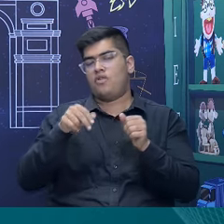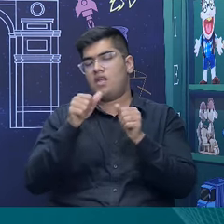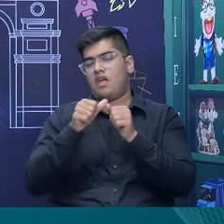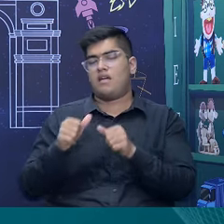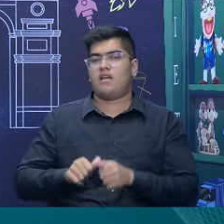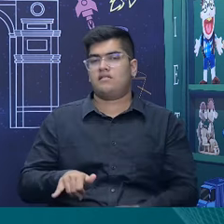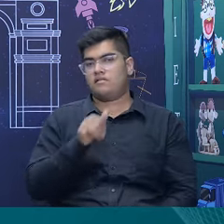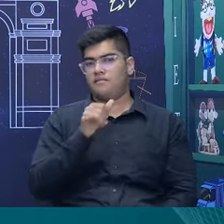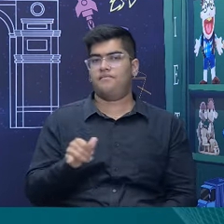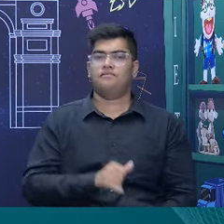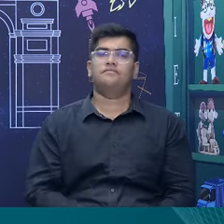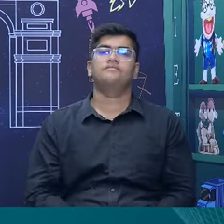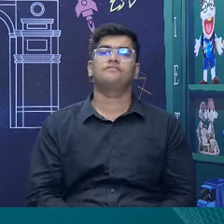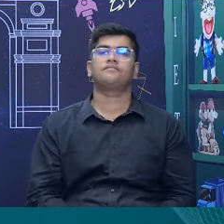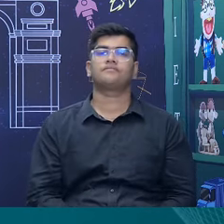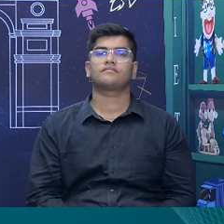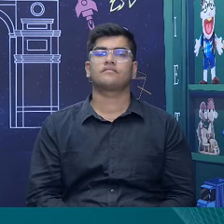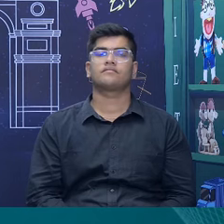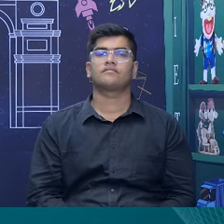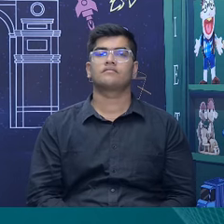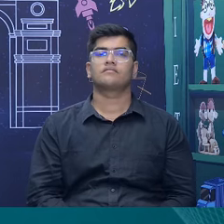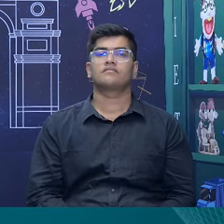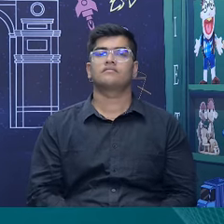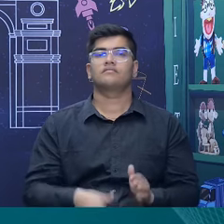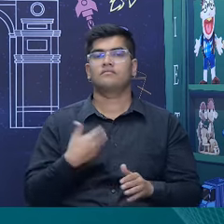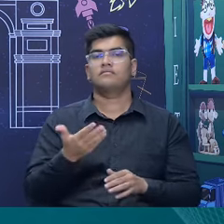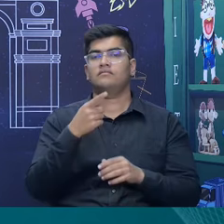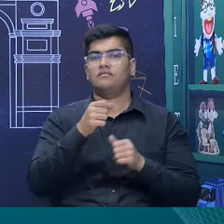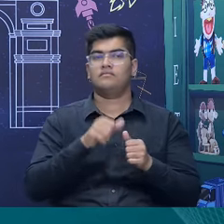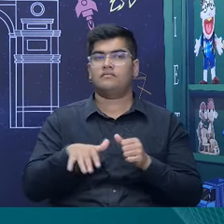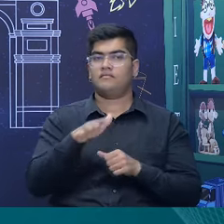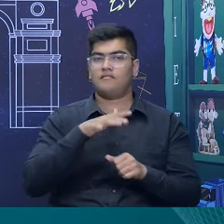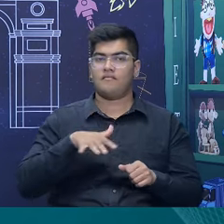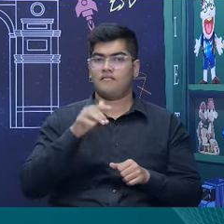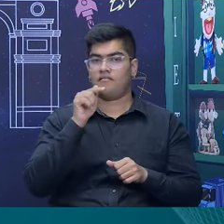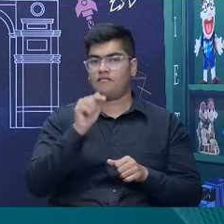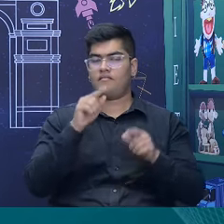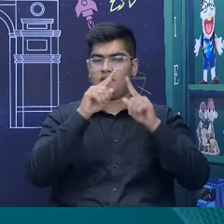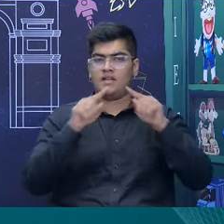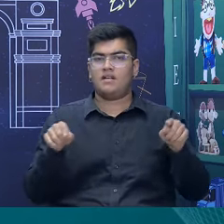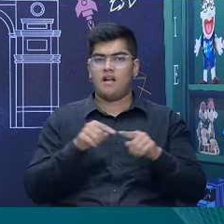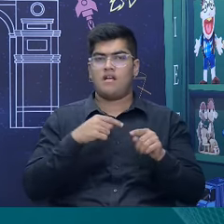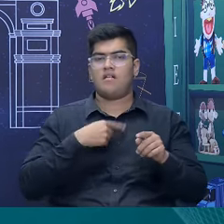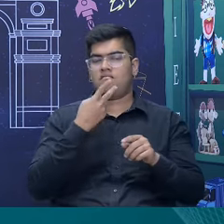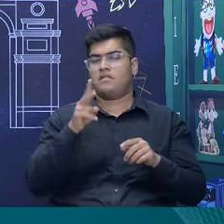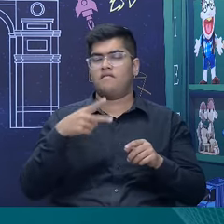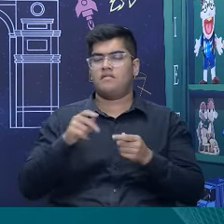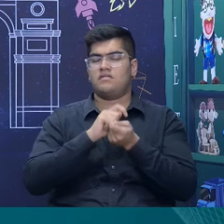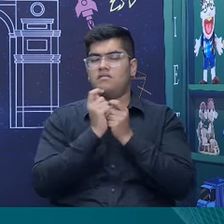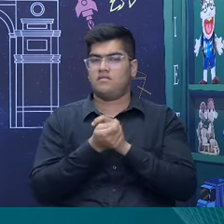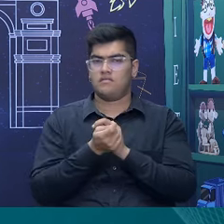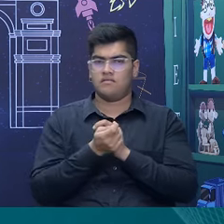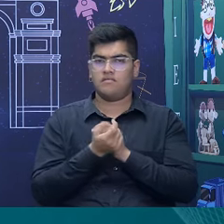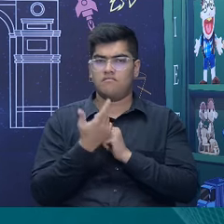मैम ठीक है अब इस एरिया को हम इस ट्रायंगल को हम किसी और ट्रायंगल की फॉर्म बनाते हैं कोई और ट्रायंगल